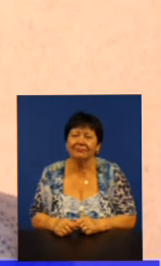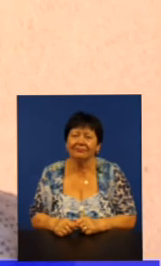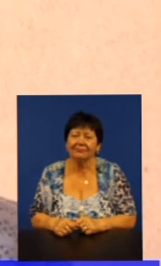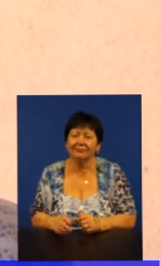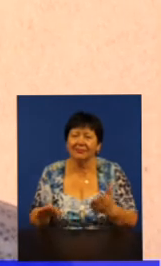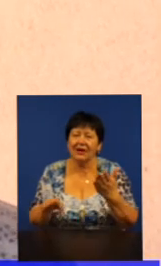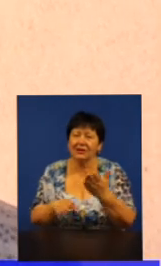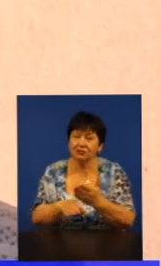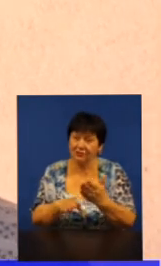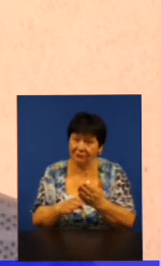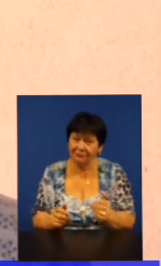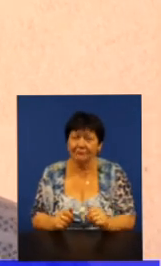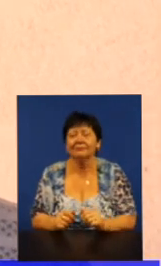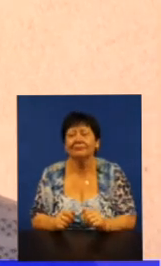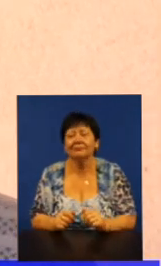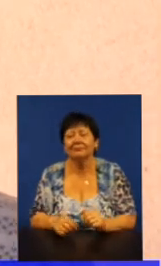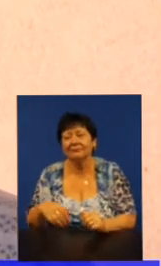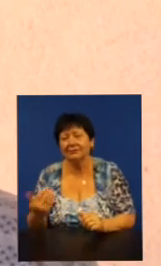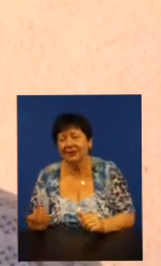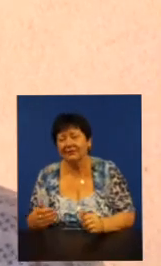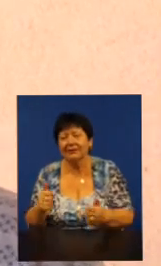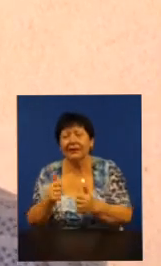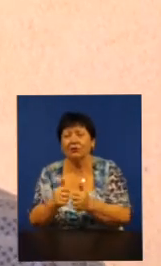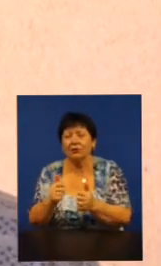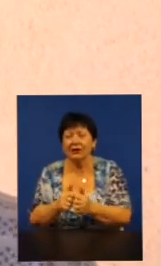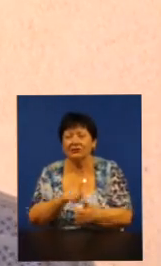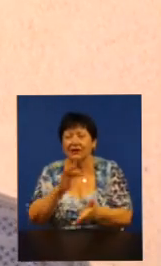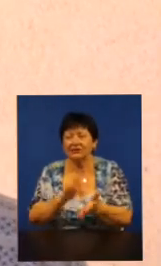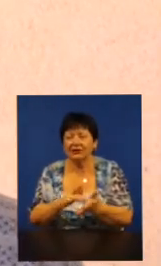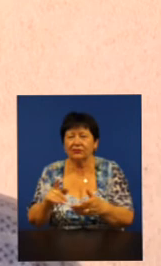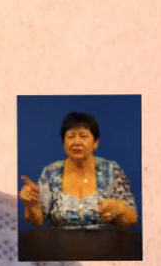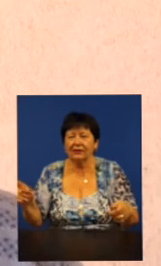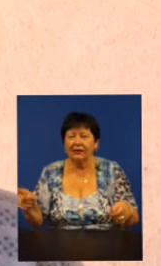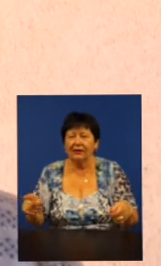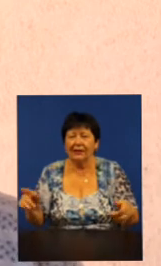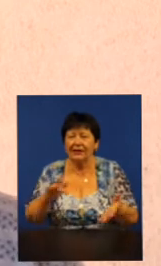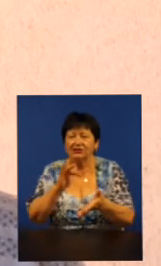Ne ajutăm. Suntem colegi la Centrul de Creație a Copiilor.